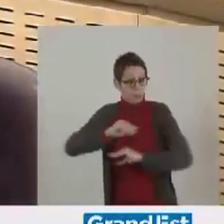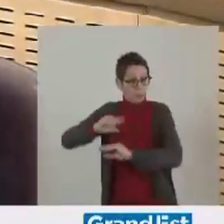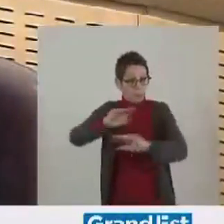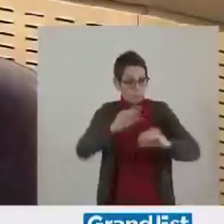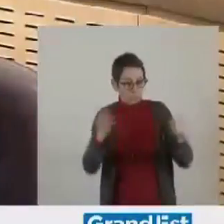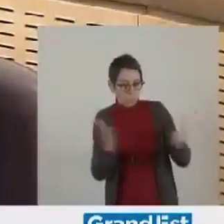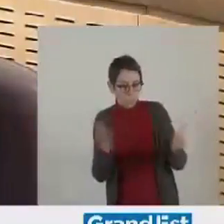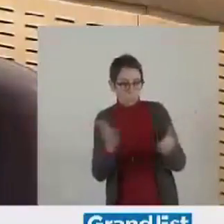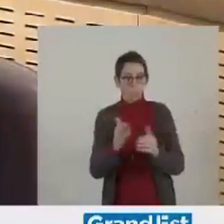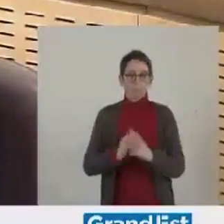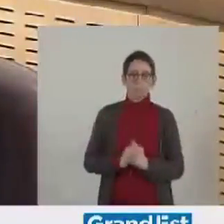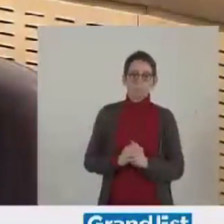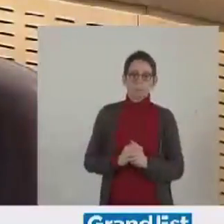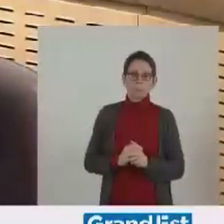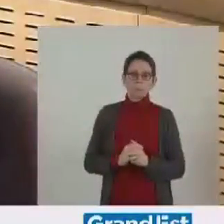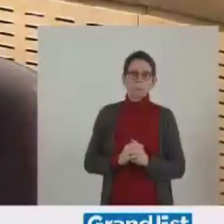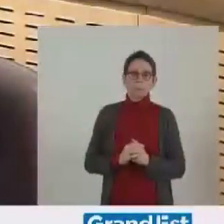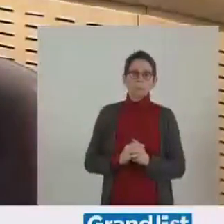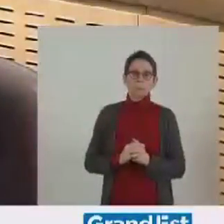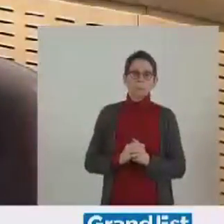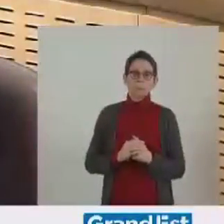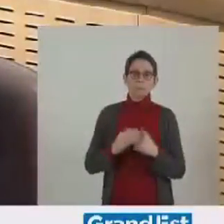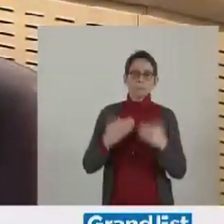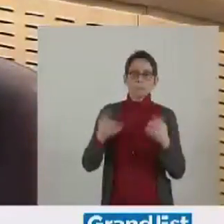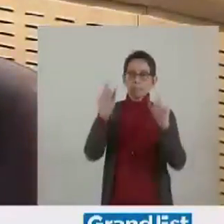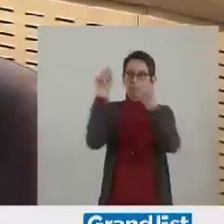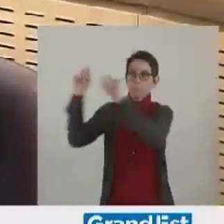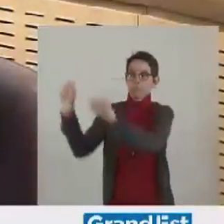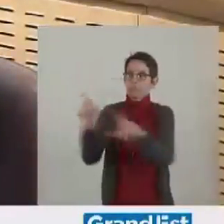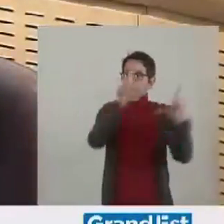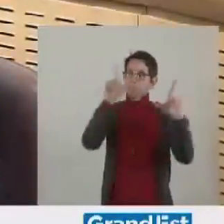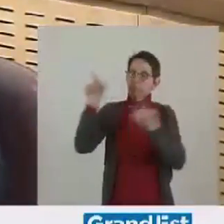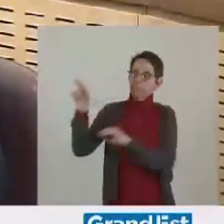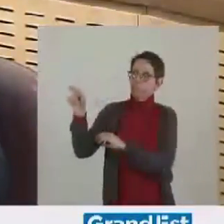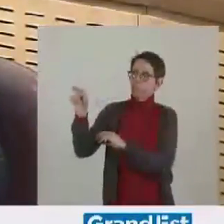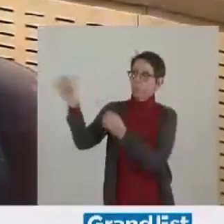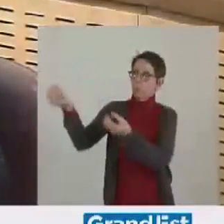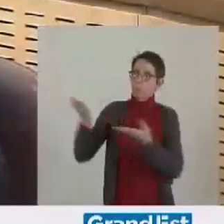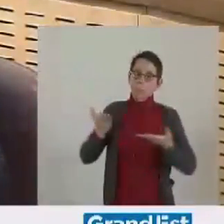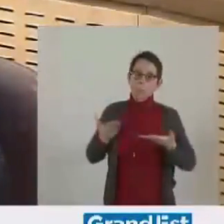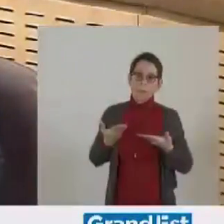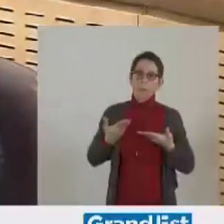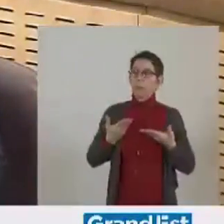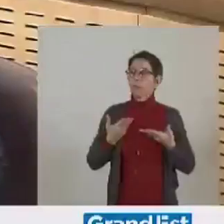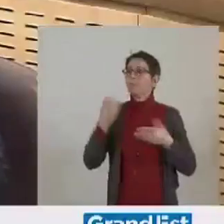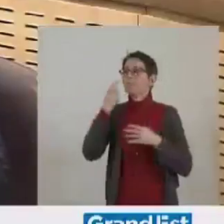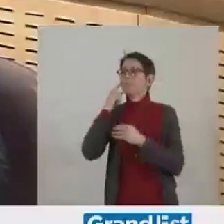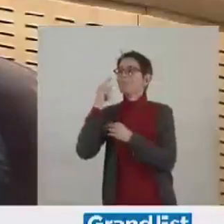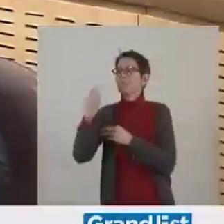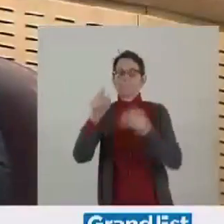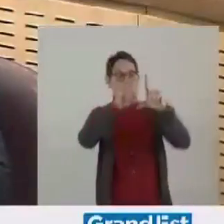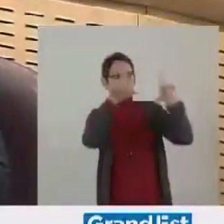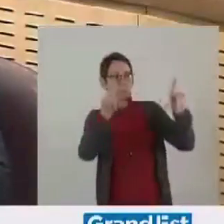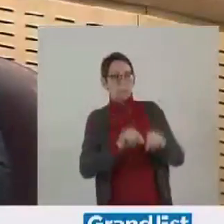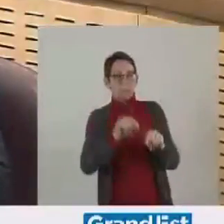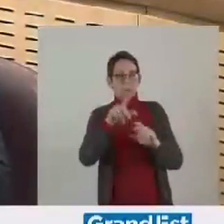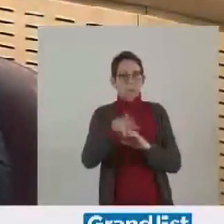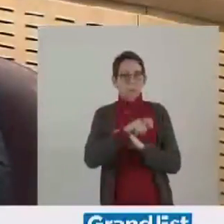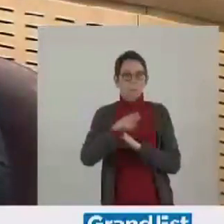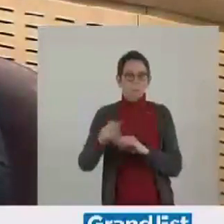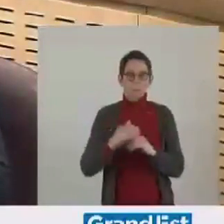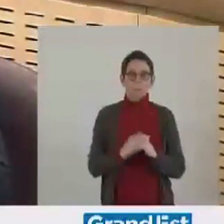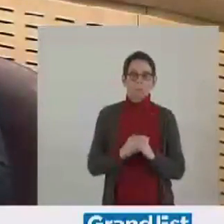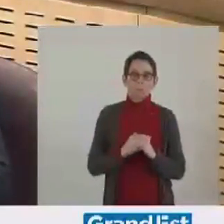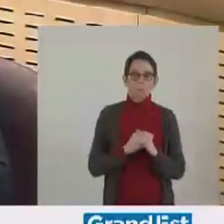population. Pour cela, le slide suivant nous propose donc une vue d'ensemble du budget environnement.